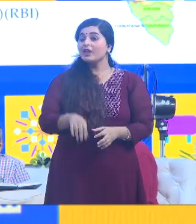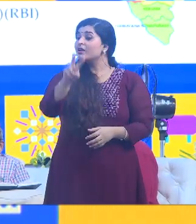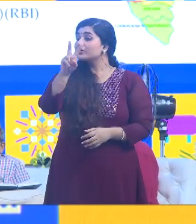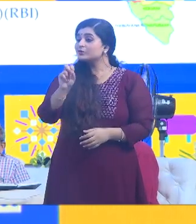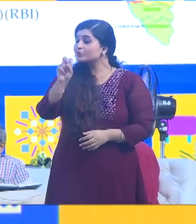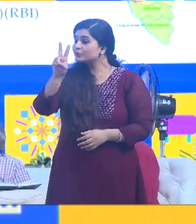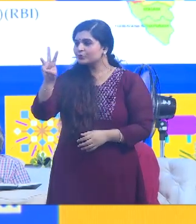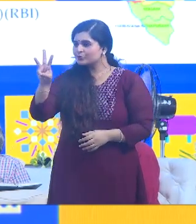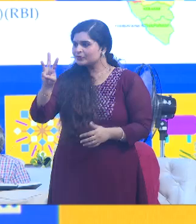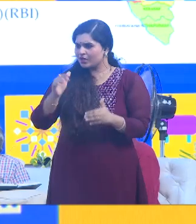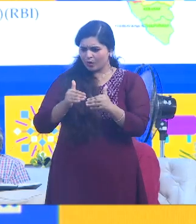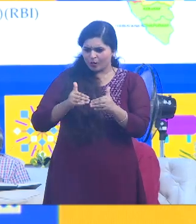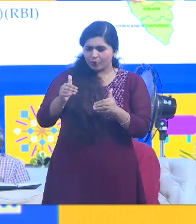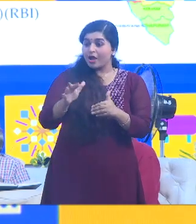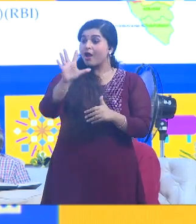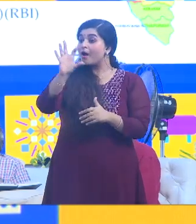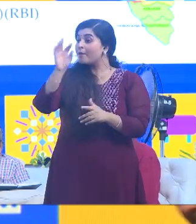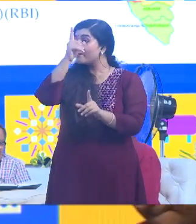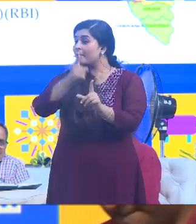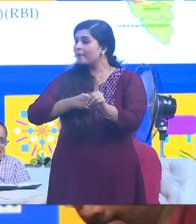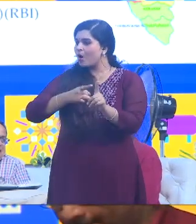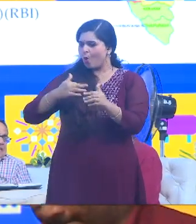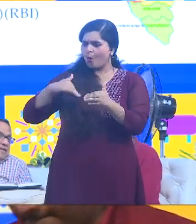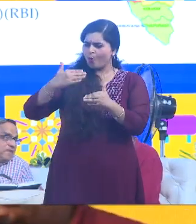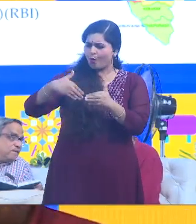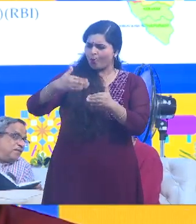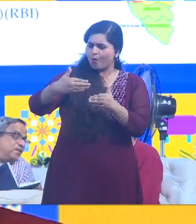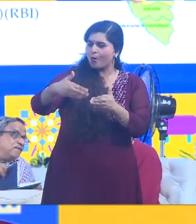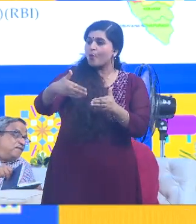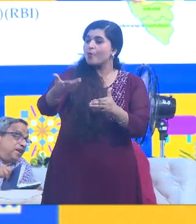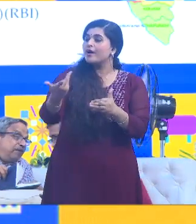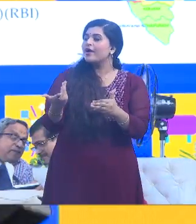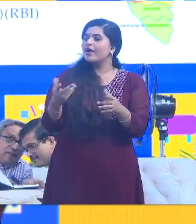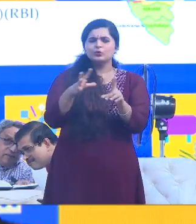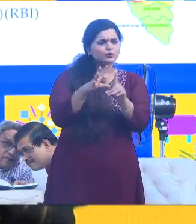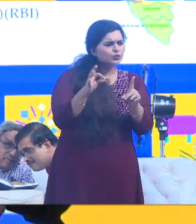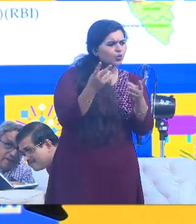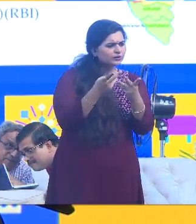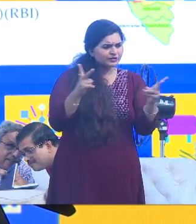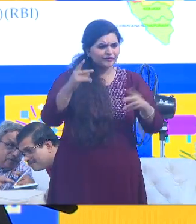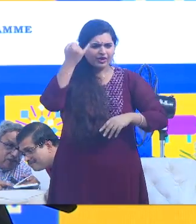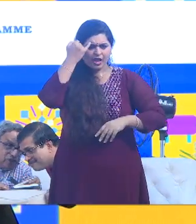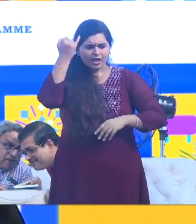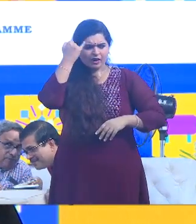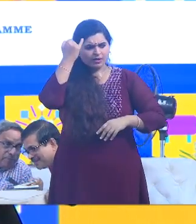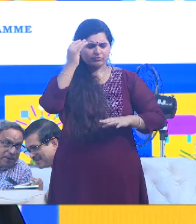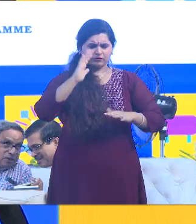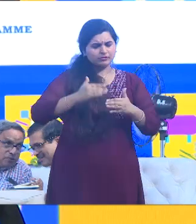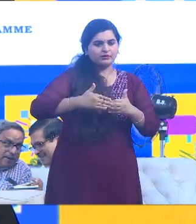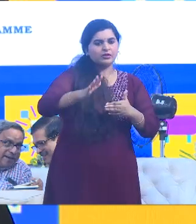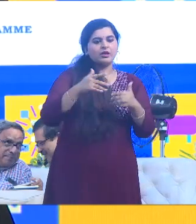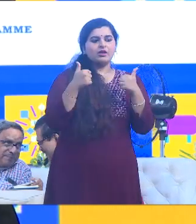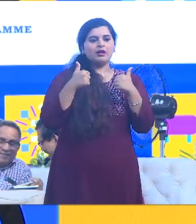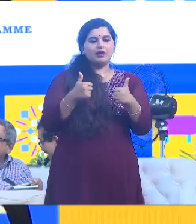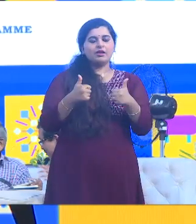മുതൽ ഇനിയുള്ളൊരു 50 വർഷം അല്ലെങ്കിൽ 40 വർഷം എന്തെല്ലാം കാര്യങ്ങൾ ചെയ്യണം, ആധുനിക കേരളത്തിൻ്റെ സൃഷ്ടിക്ക്